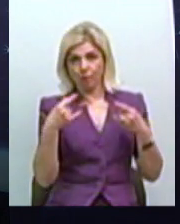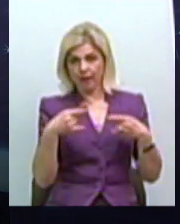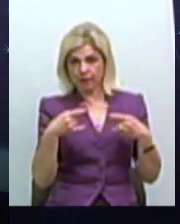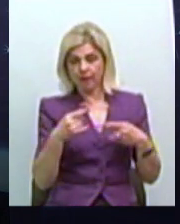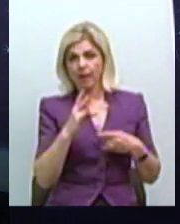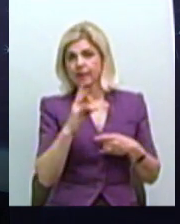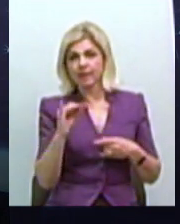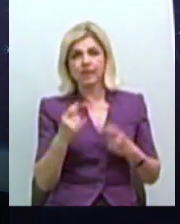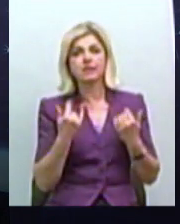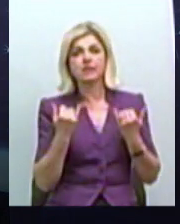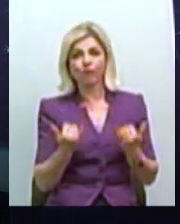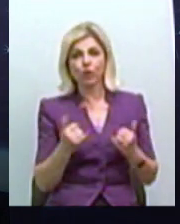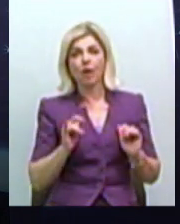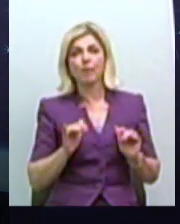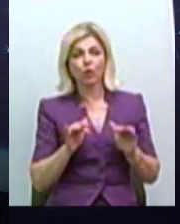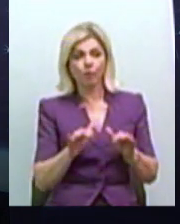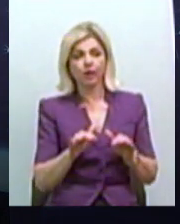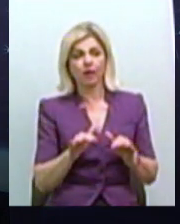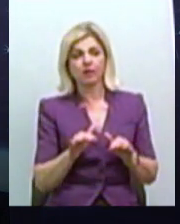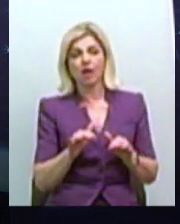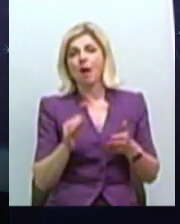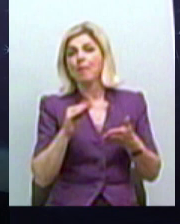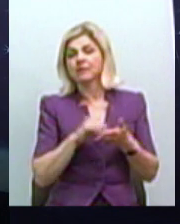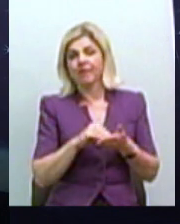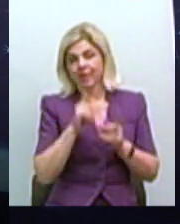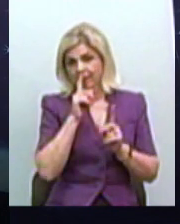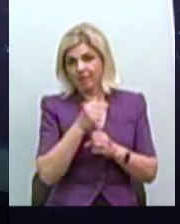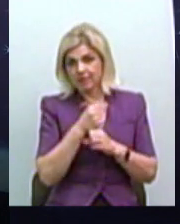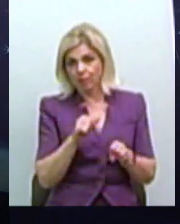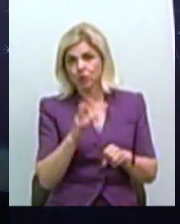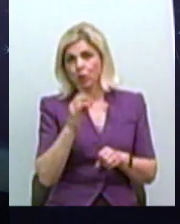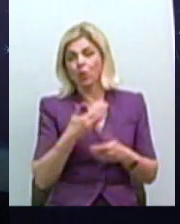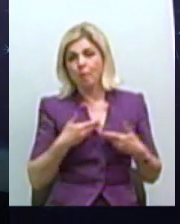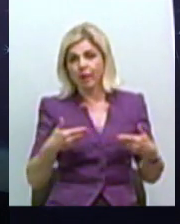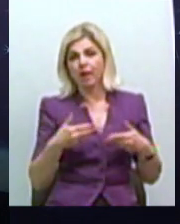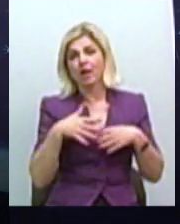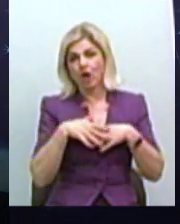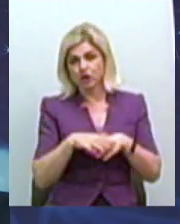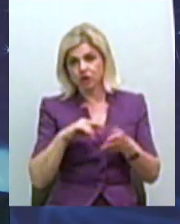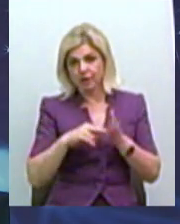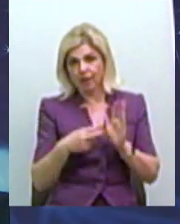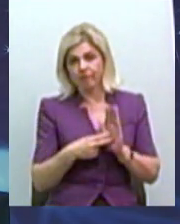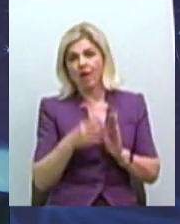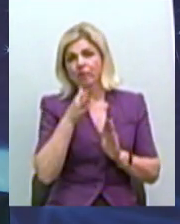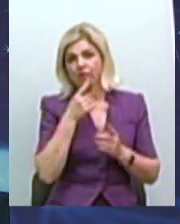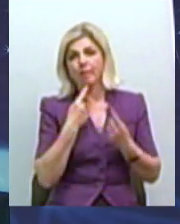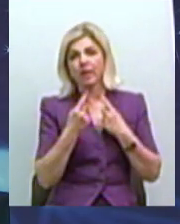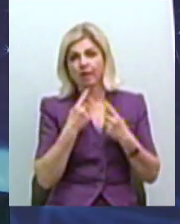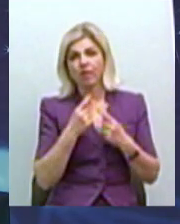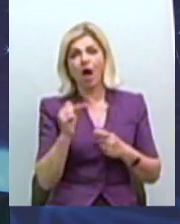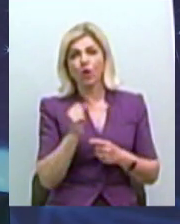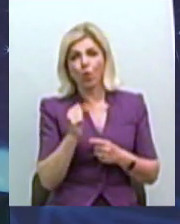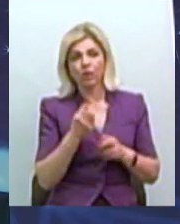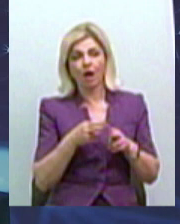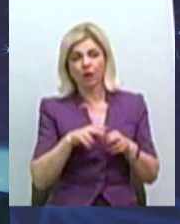в сегодняшнее мероприятие вставить невозможно. Но мы рассчитываем в процессе сегодняшних переговоров с Аленой, которая